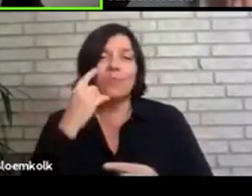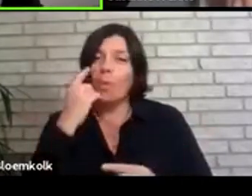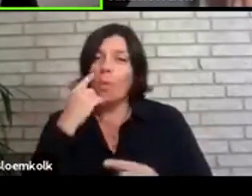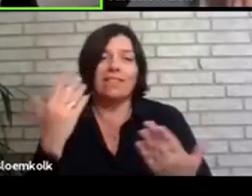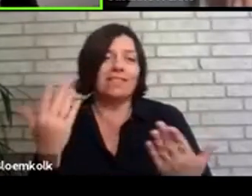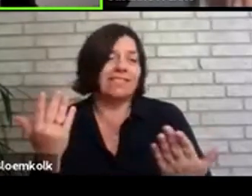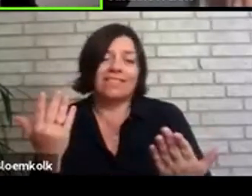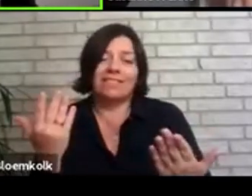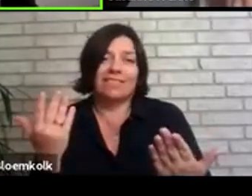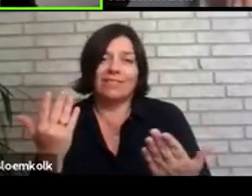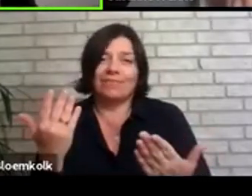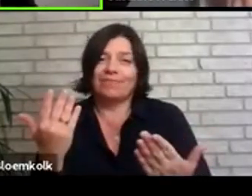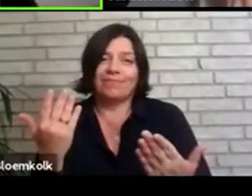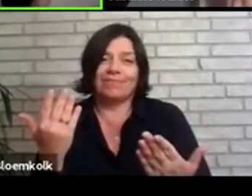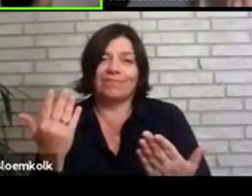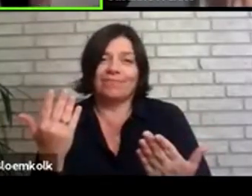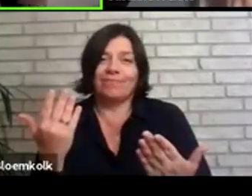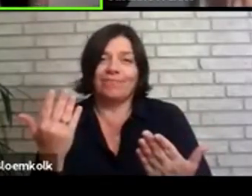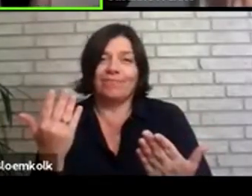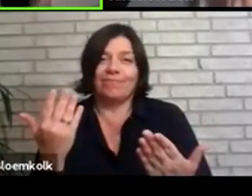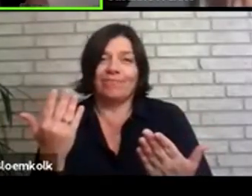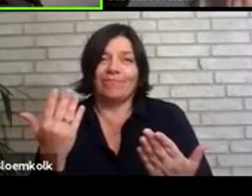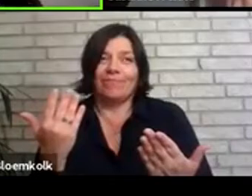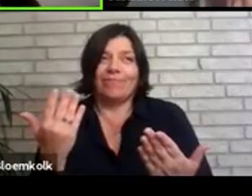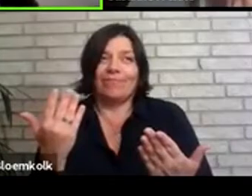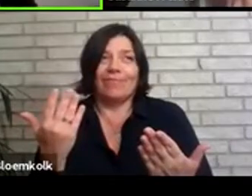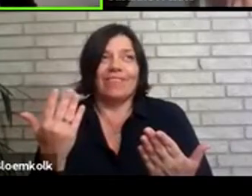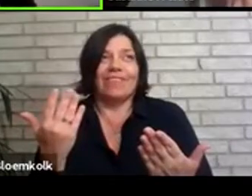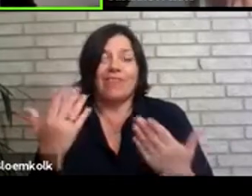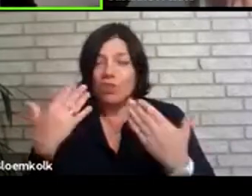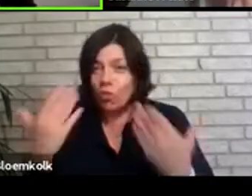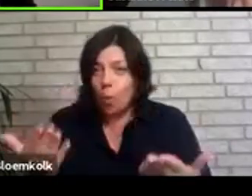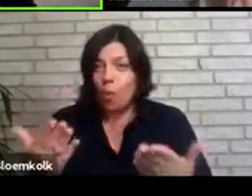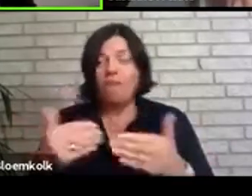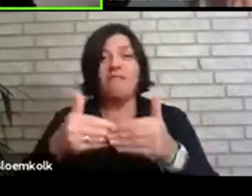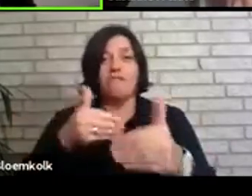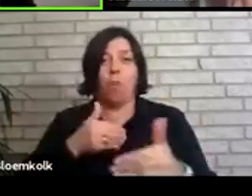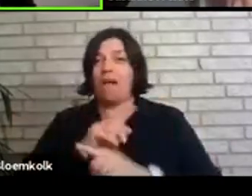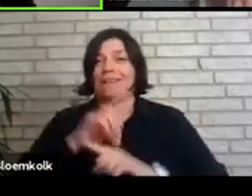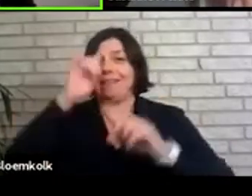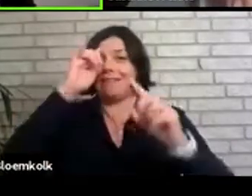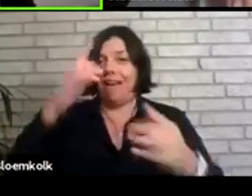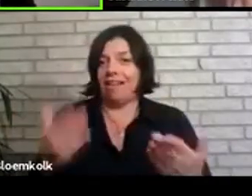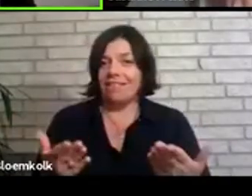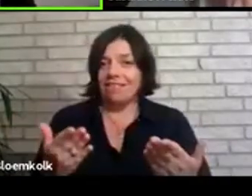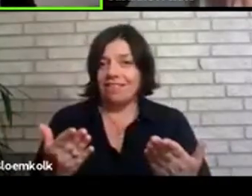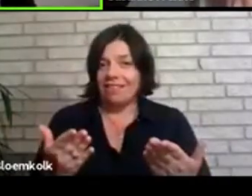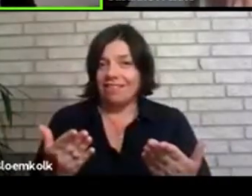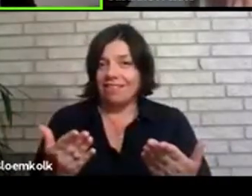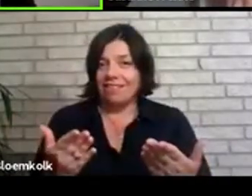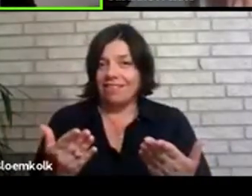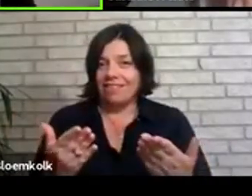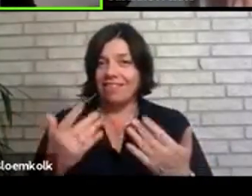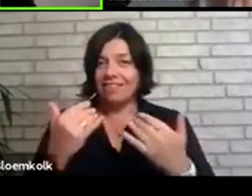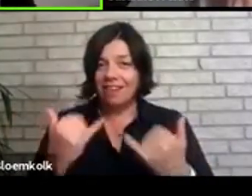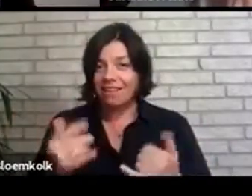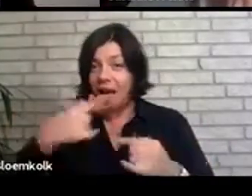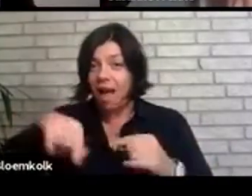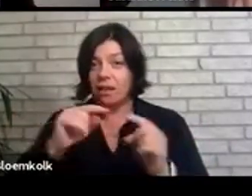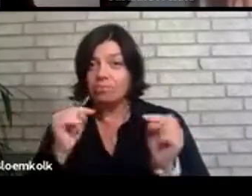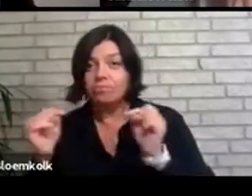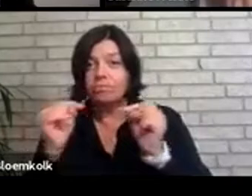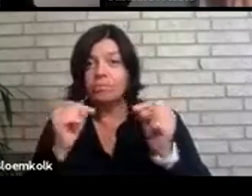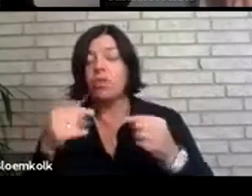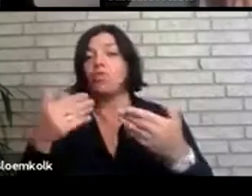realen Vorstellungen war letztendlich, dass der Fußball sich mal so fundamental mit sich selbst auseinandersetzt. Susanne,